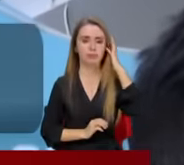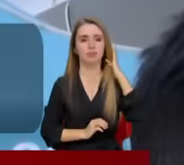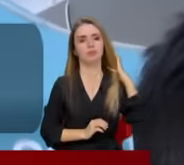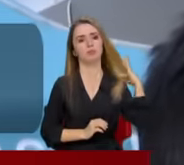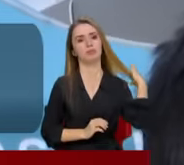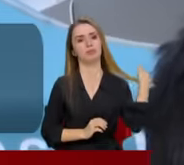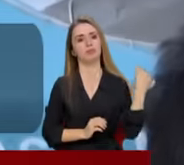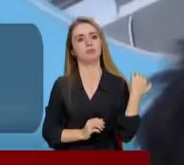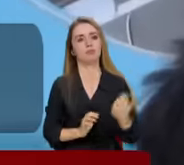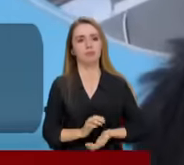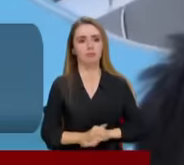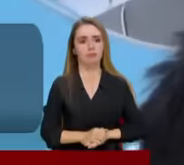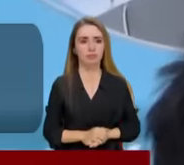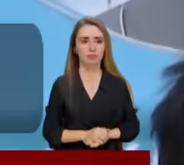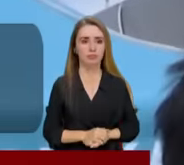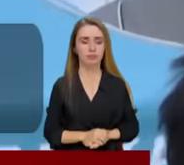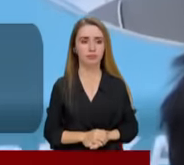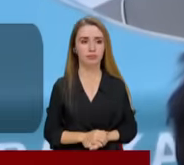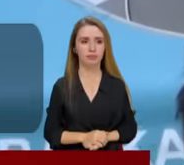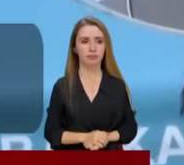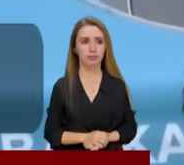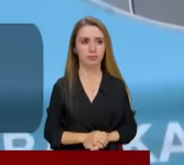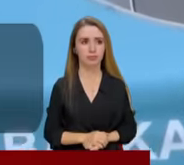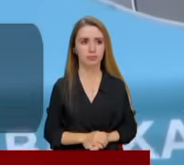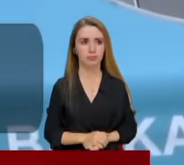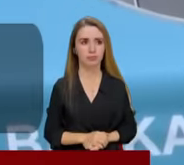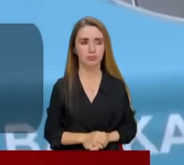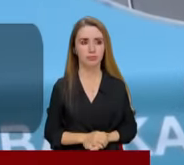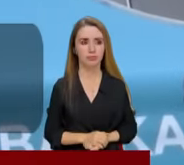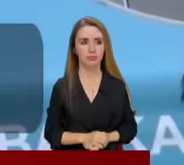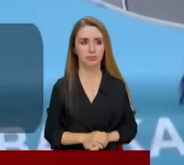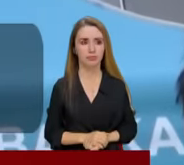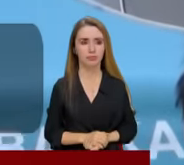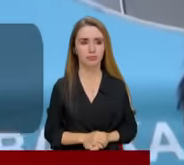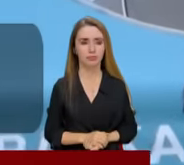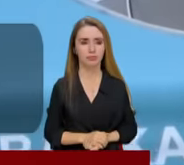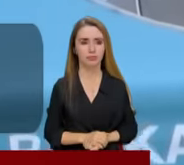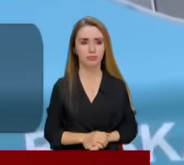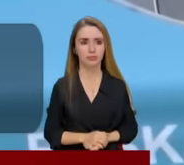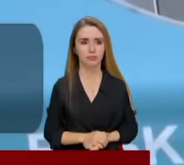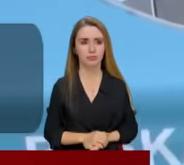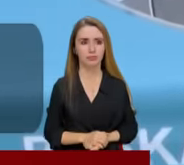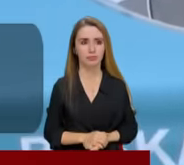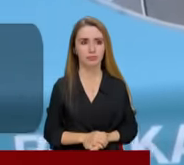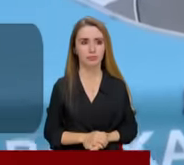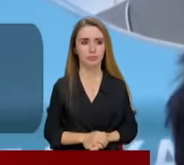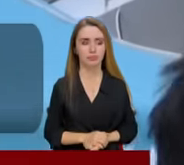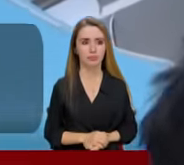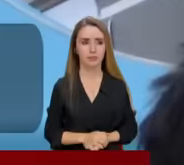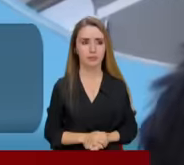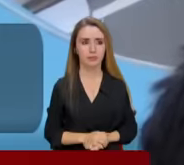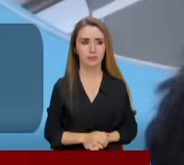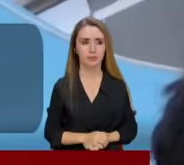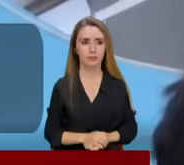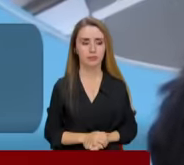Emekliler aç aç. 10 bin lira emekli maaşı alan bir insan bir evi geçindiremez.